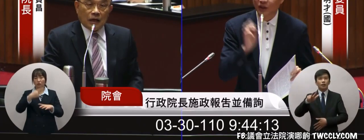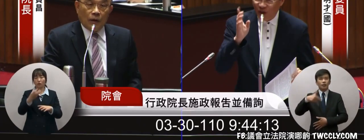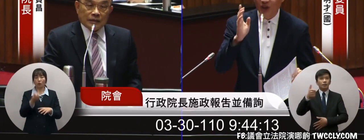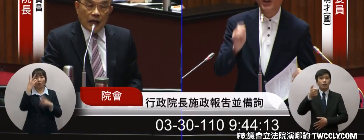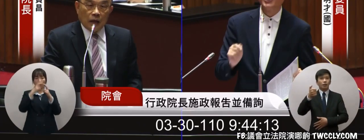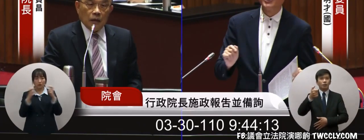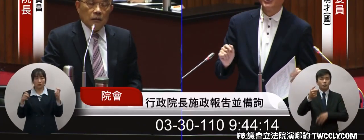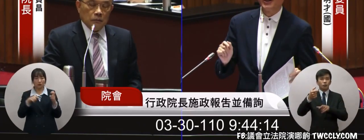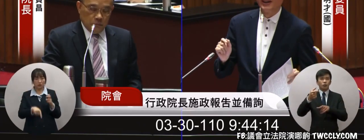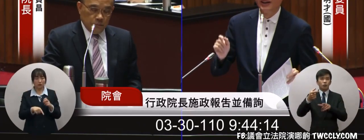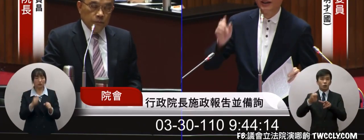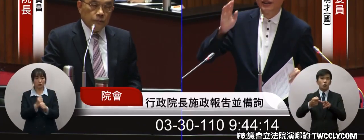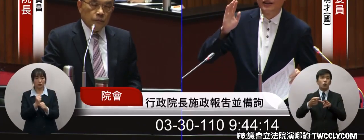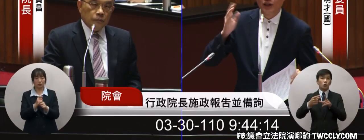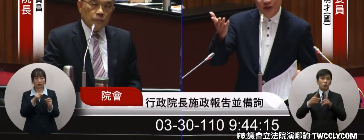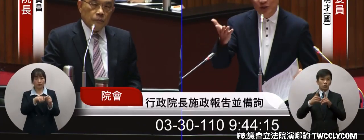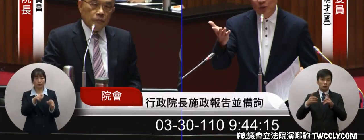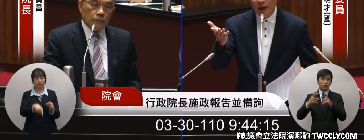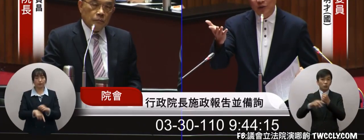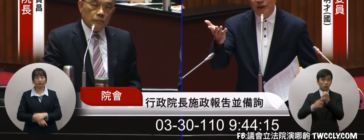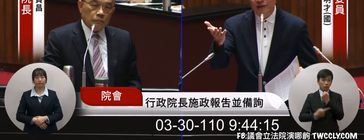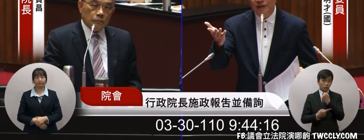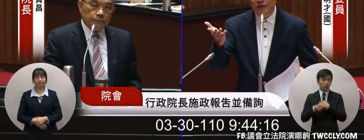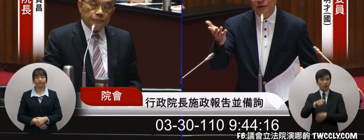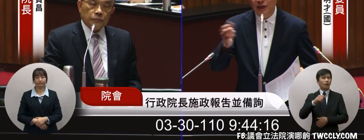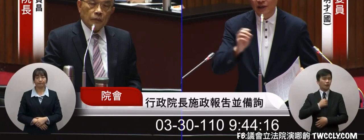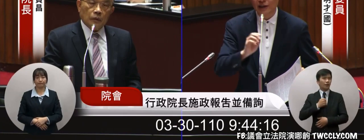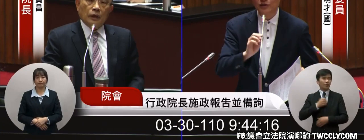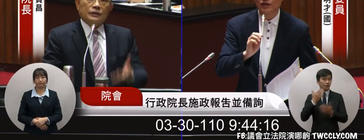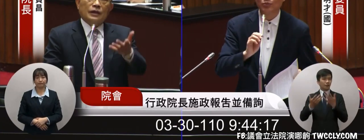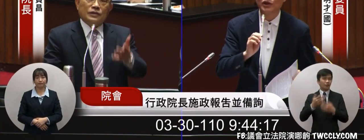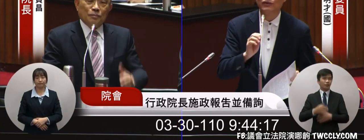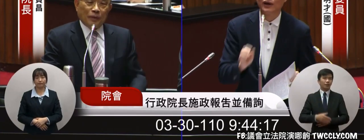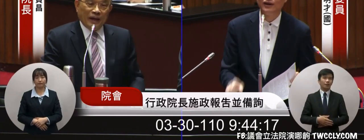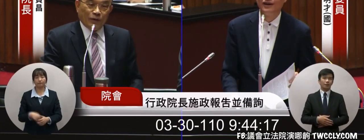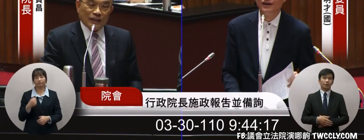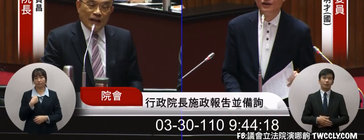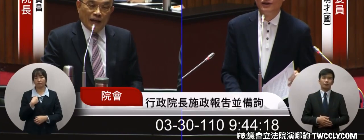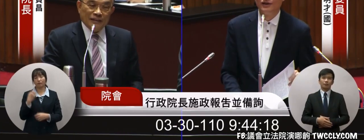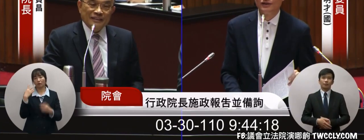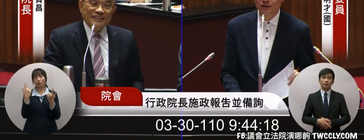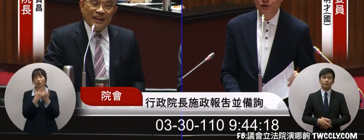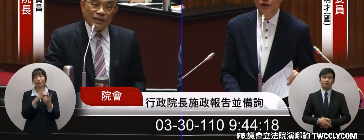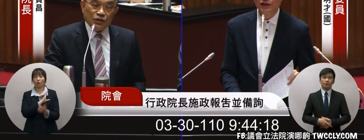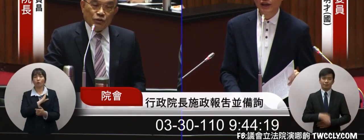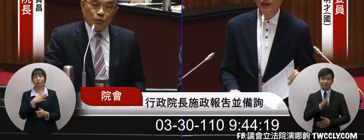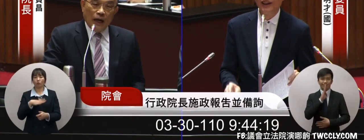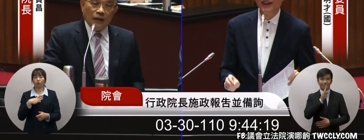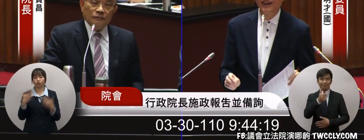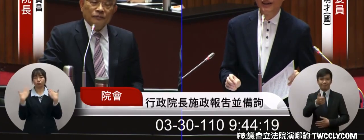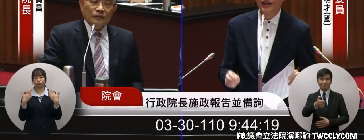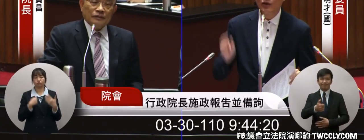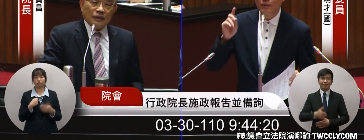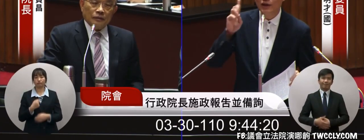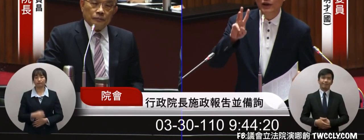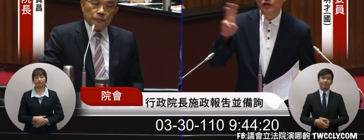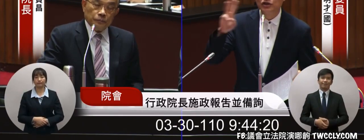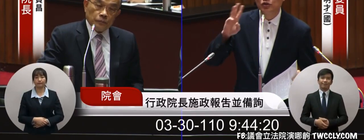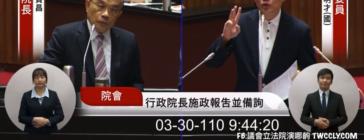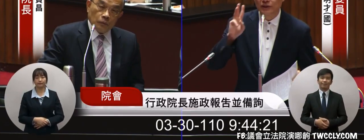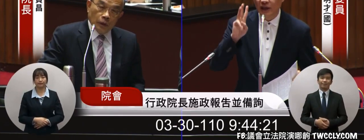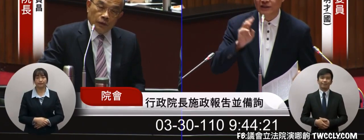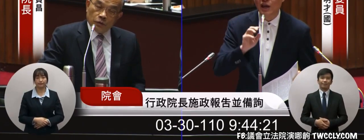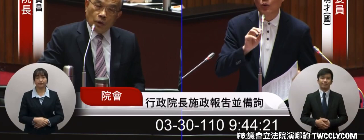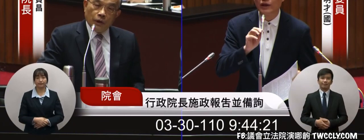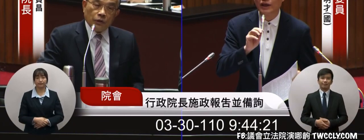城那個方向對對對你很清楚啊所以院長了解我的地方培我當然很清楚啊然後那邊因為有